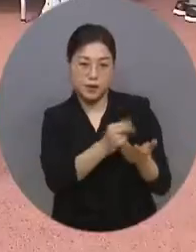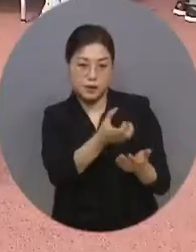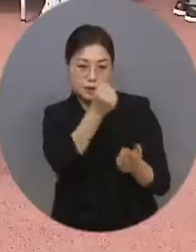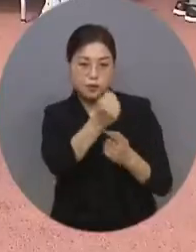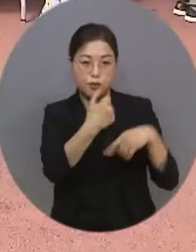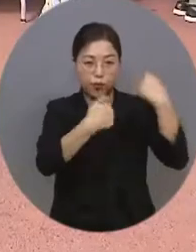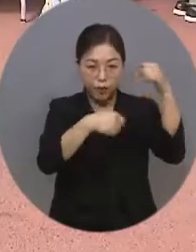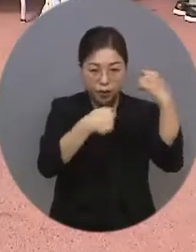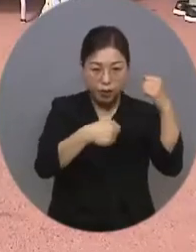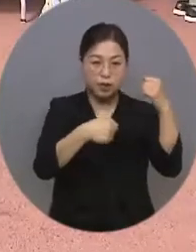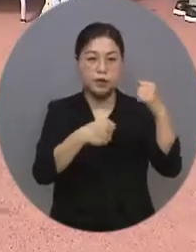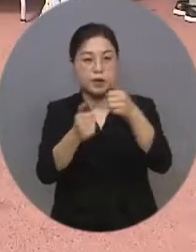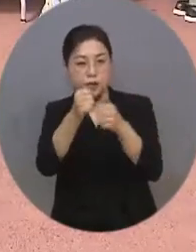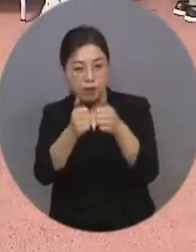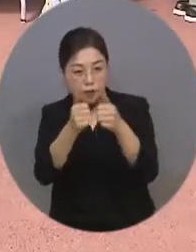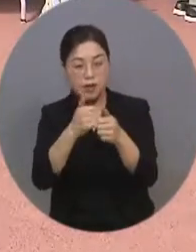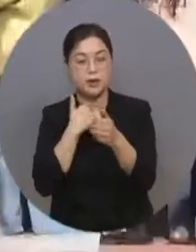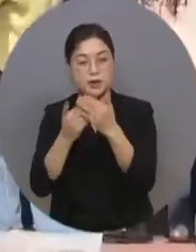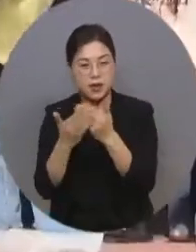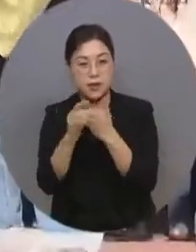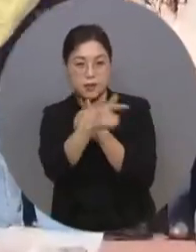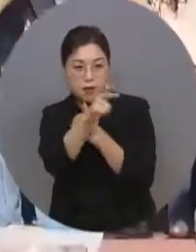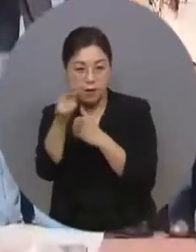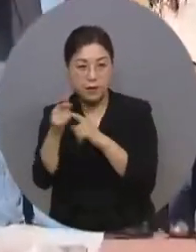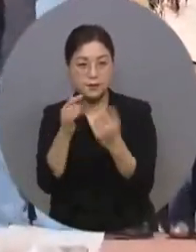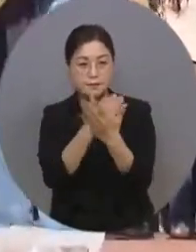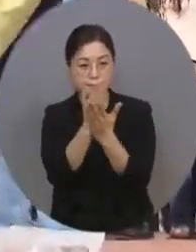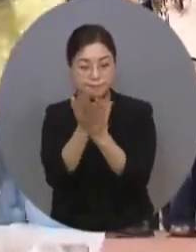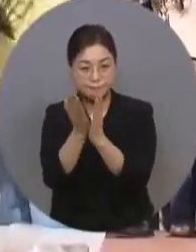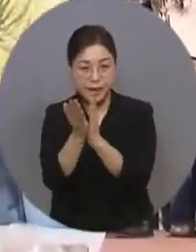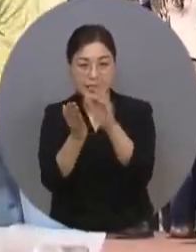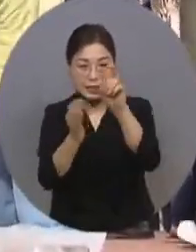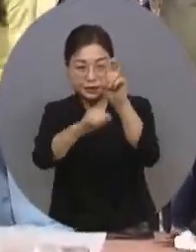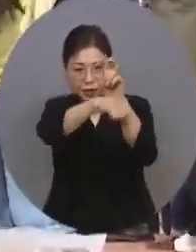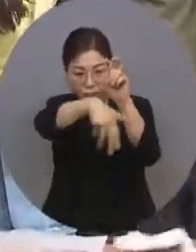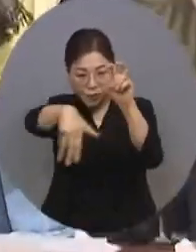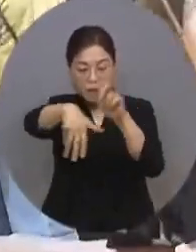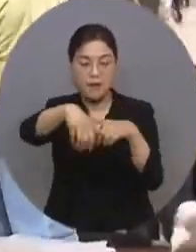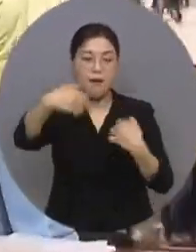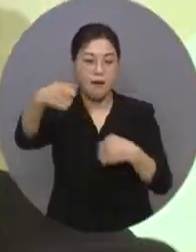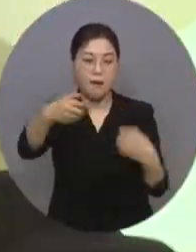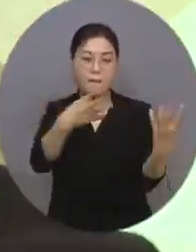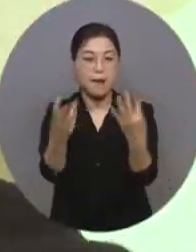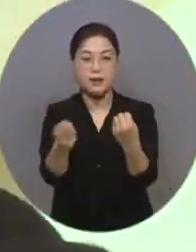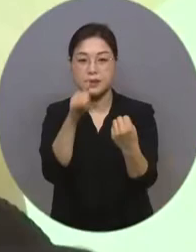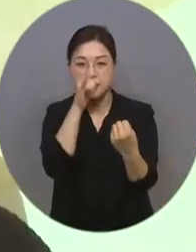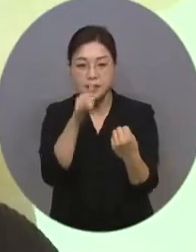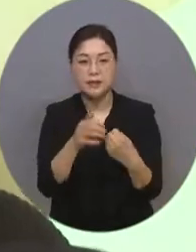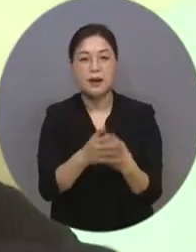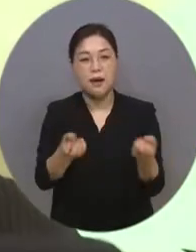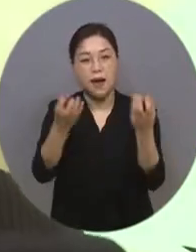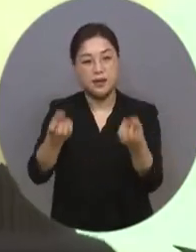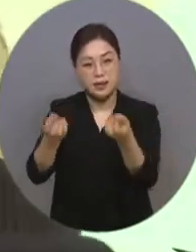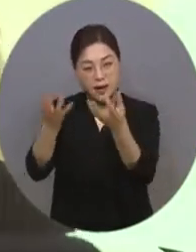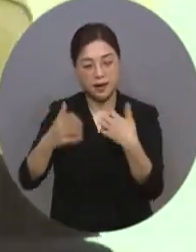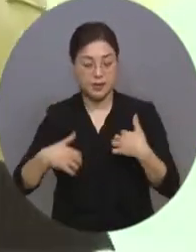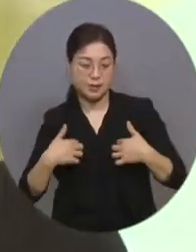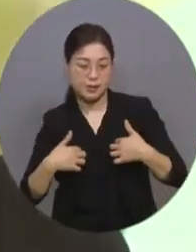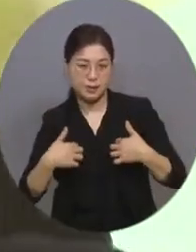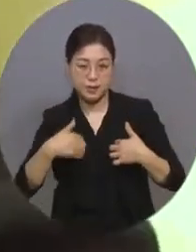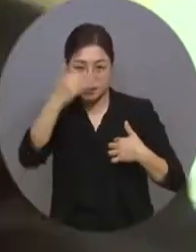및 경연 체험 영계 행사 등 4개 분야 20개 종목에 다양한 공연으로 꾸며져 행사를 즐기는